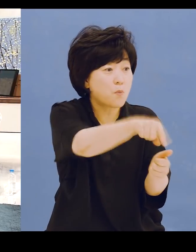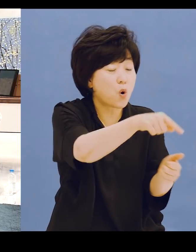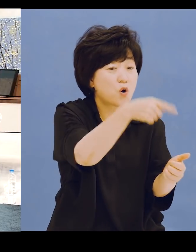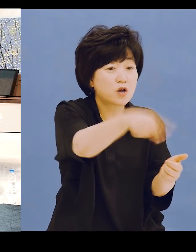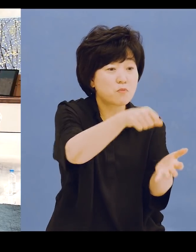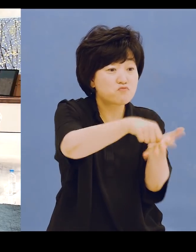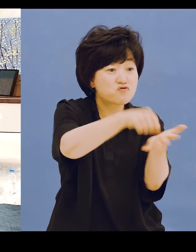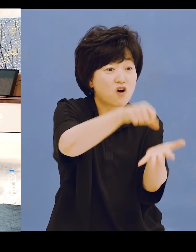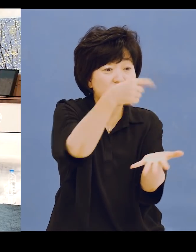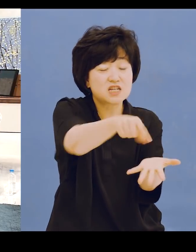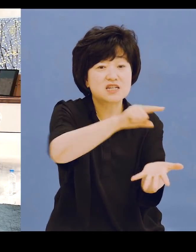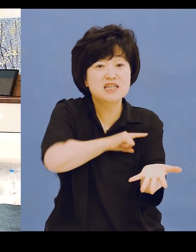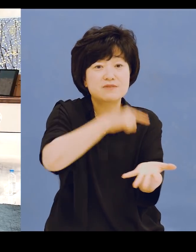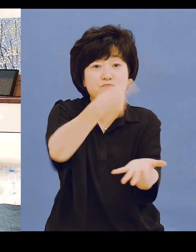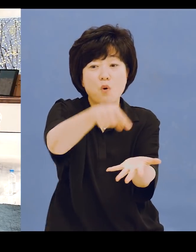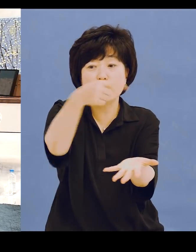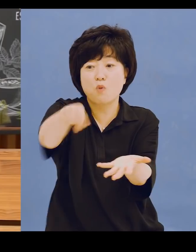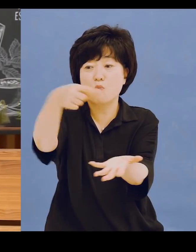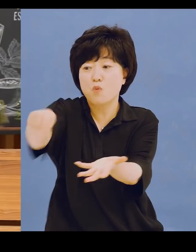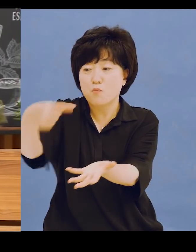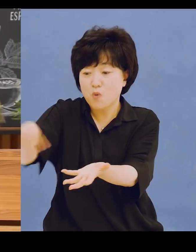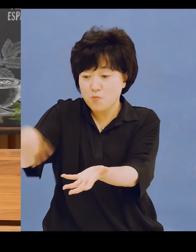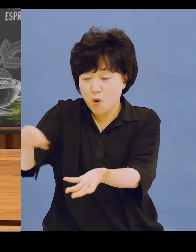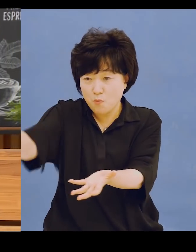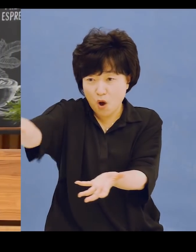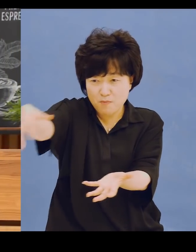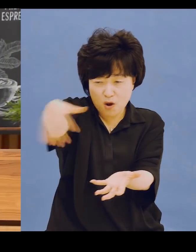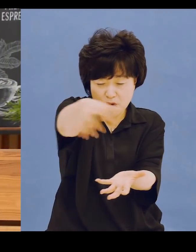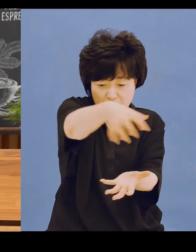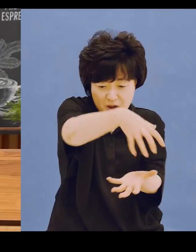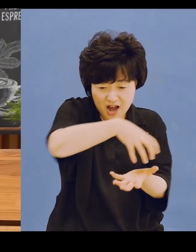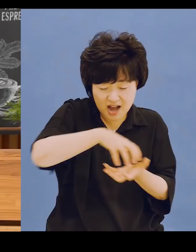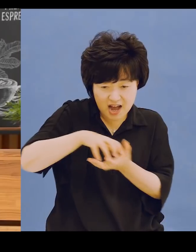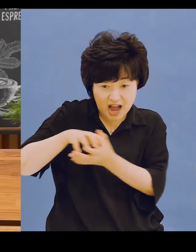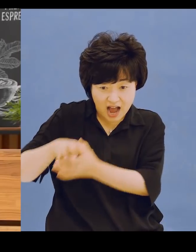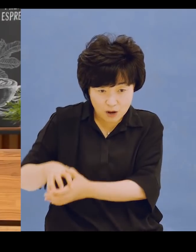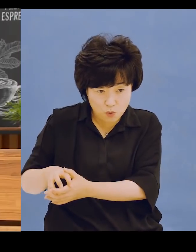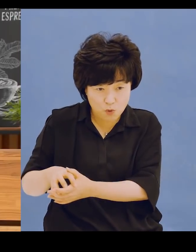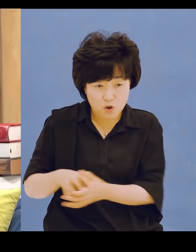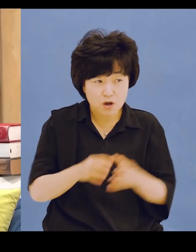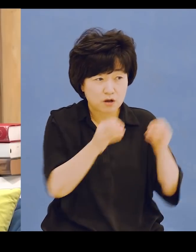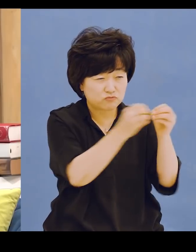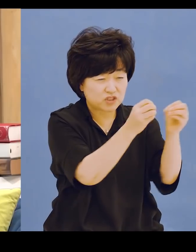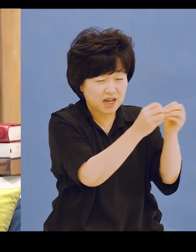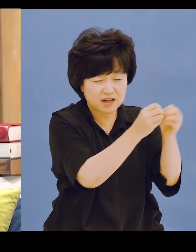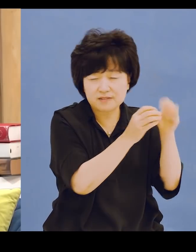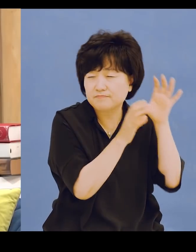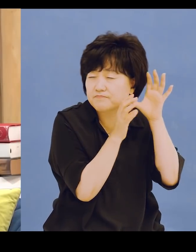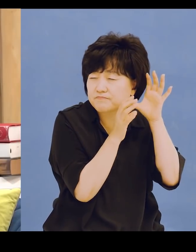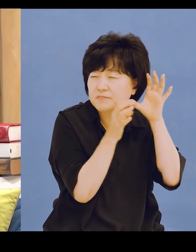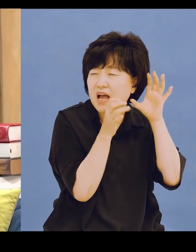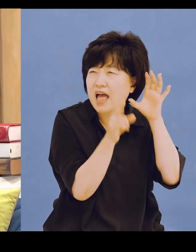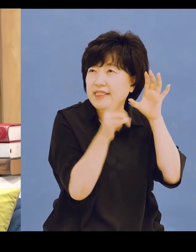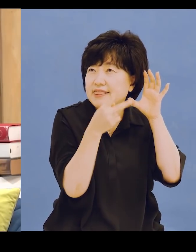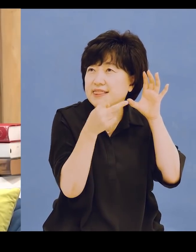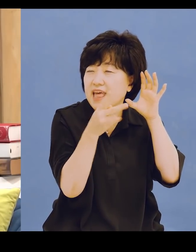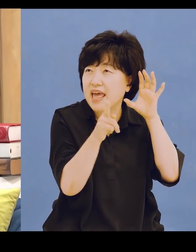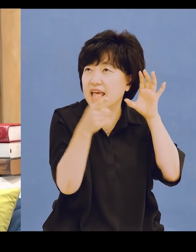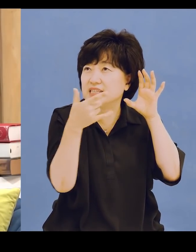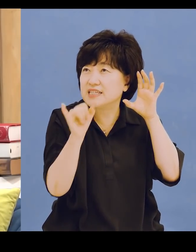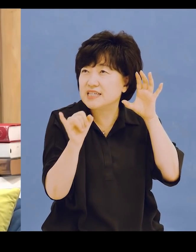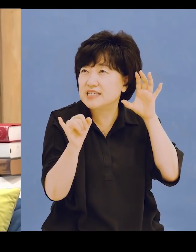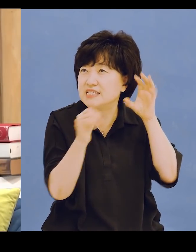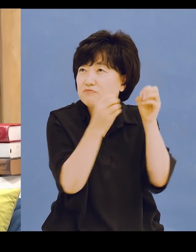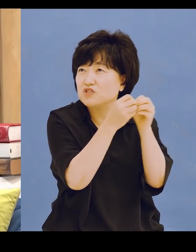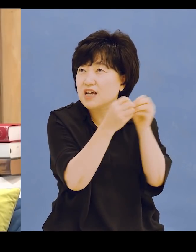말하는 것을 자꾸 녹음을 해요. 아하. 와. 그렇게 해서 이 명사가 이 꽃에 대한 얘기가 이 에떼니가 이 문장 속에 어디에 들어가는 걸